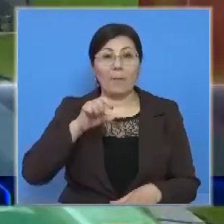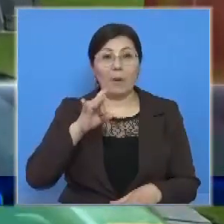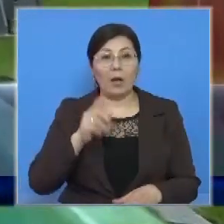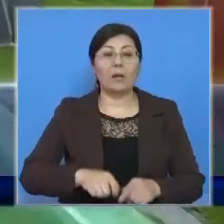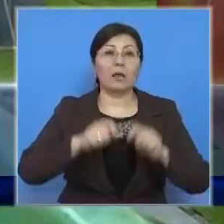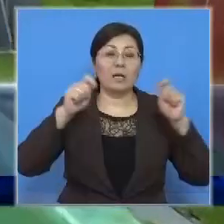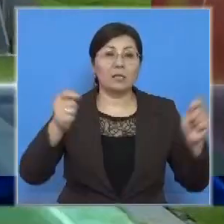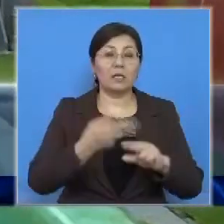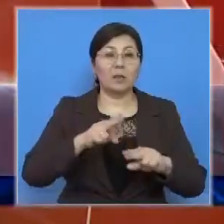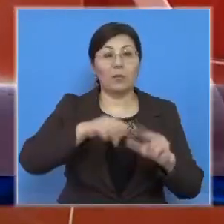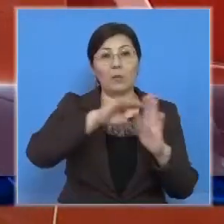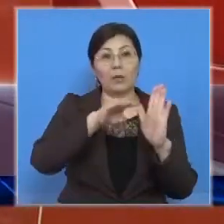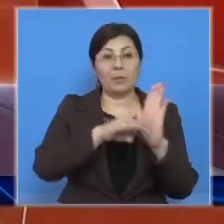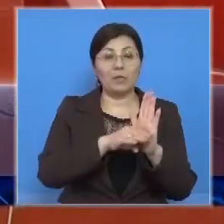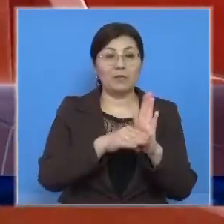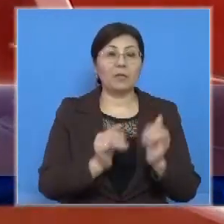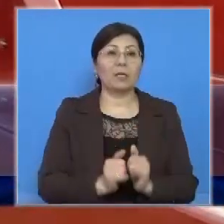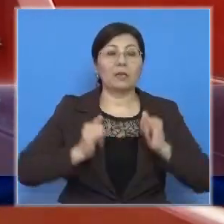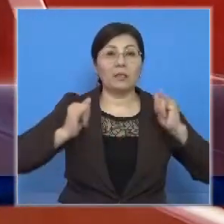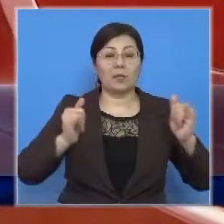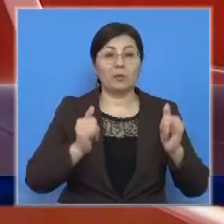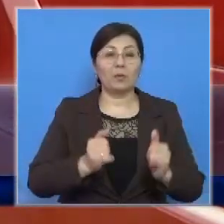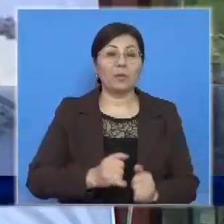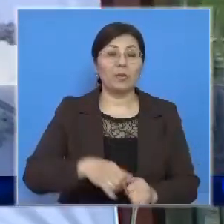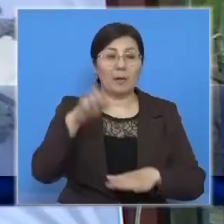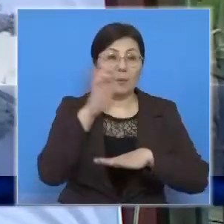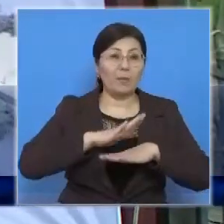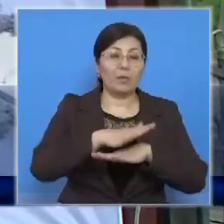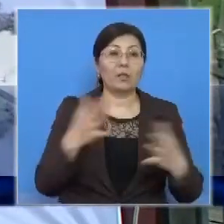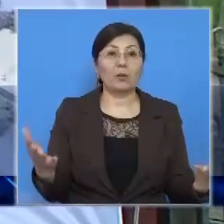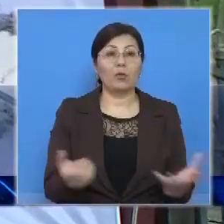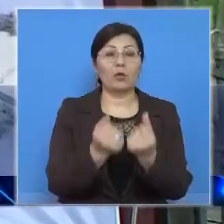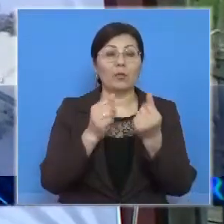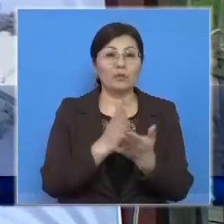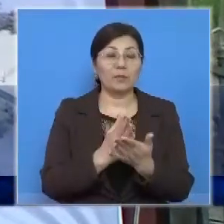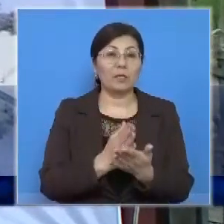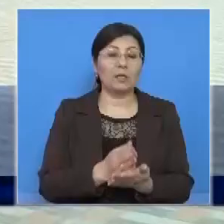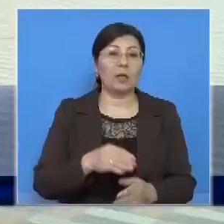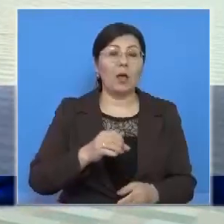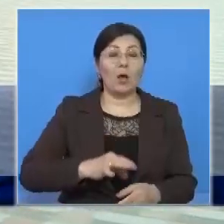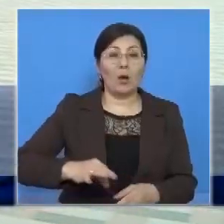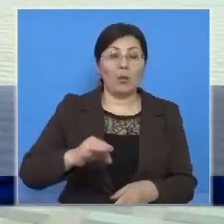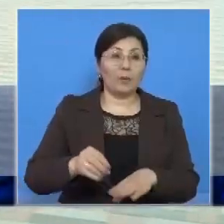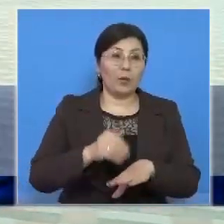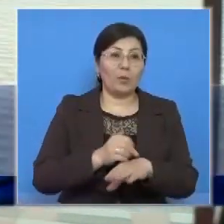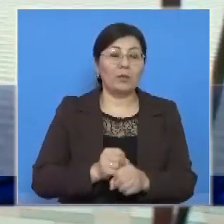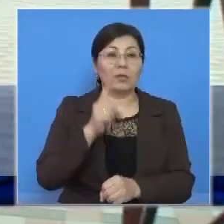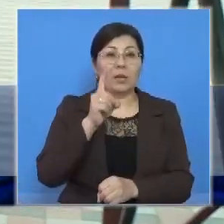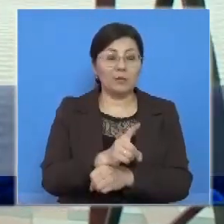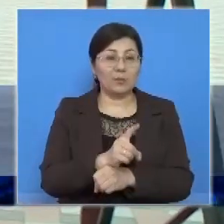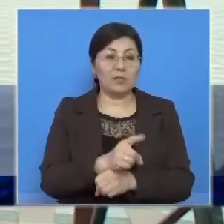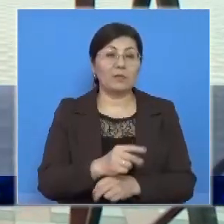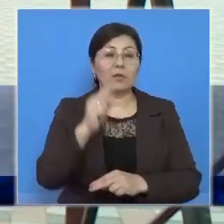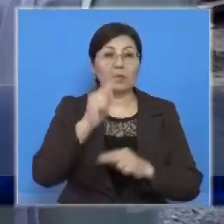картасы бағдарламасы аясында инфрақұрылымды дамыту үшін мемлекеттік қолдау көрсетілді. Өңір басшысының тапсырмасымен орталық стадион маңындағы